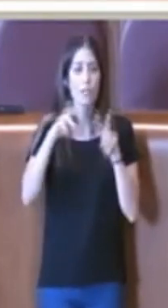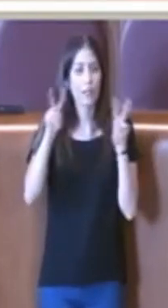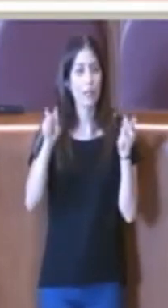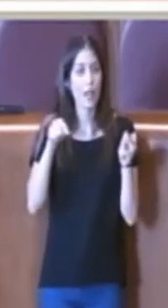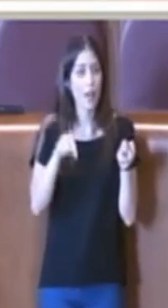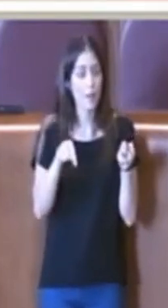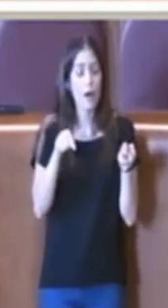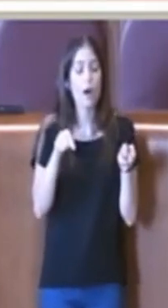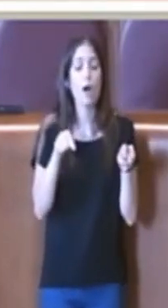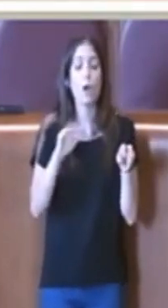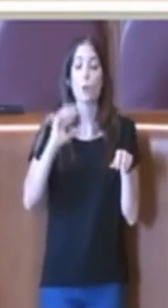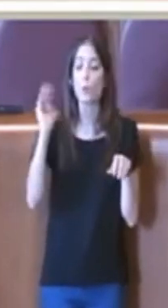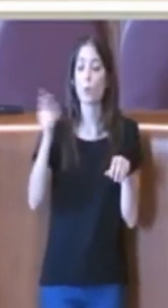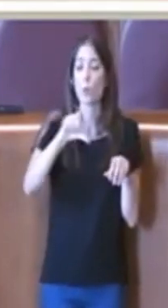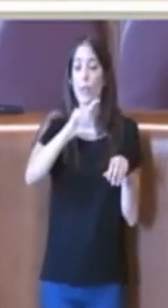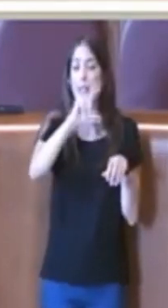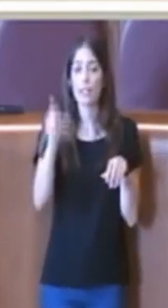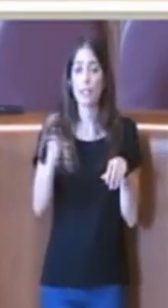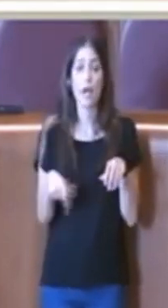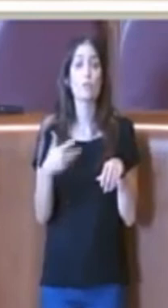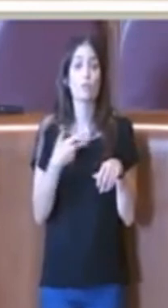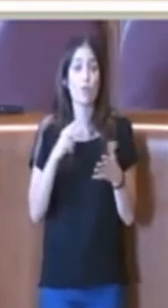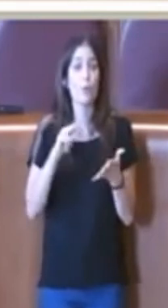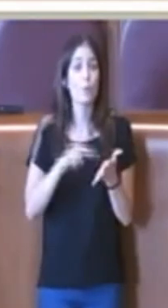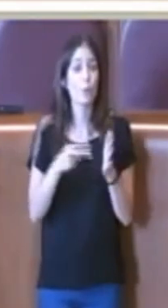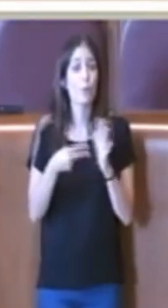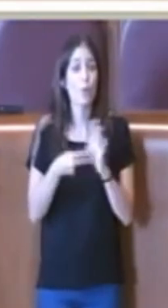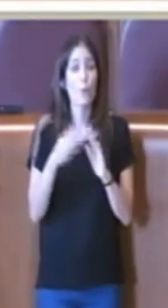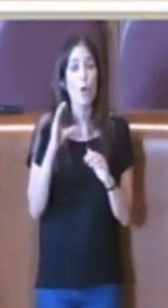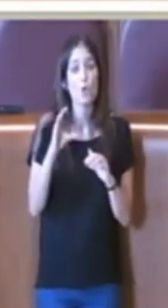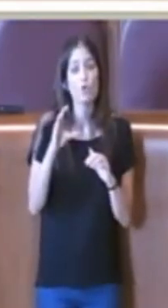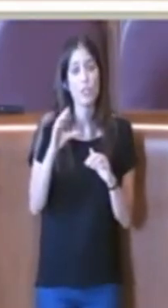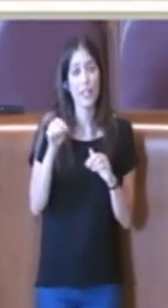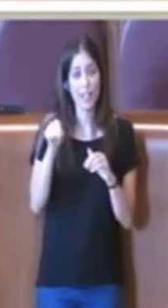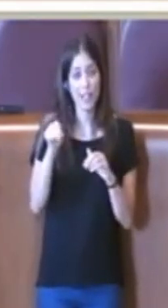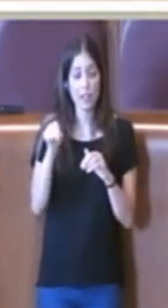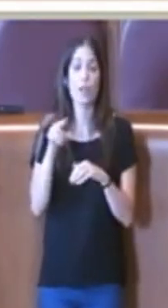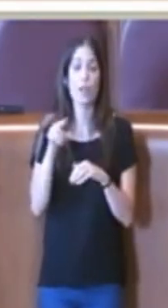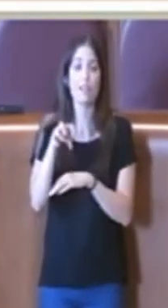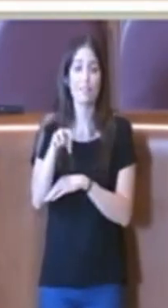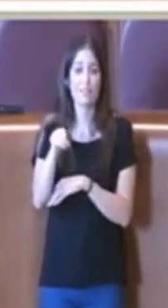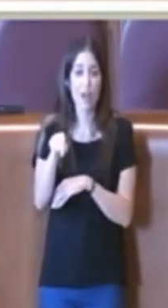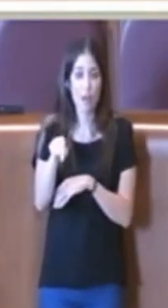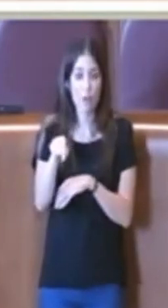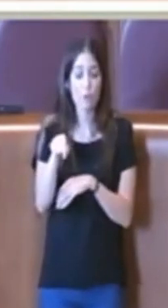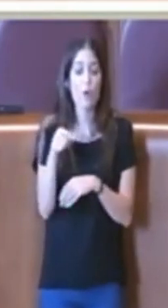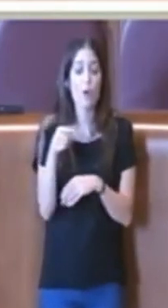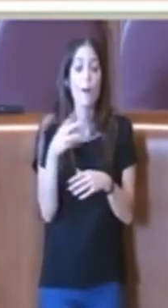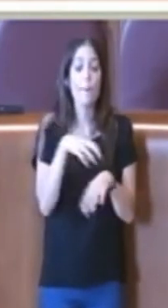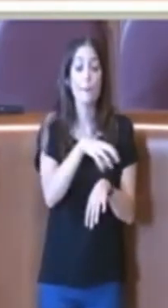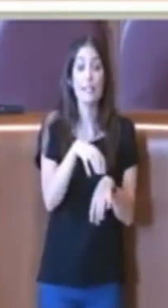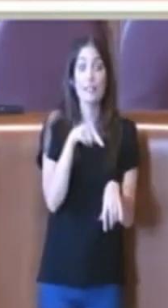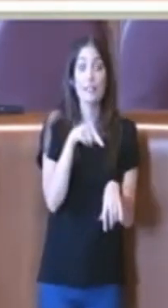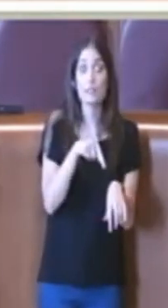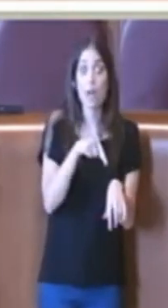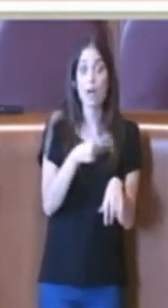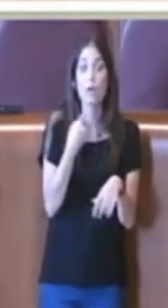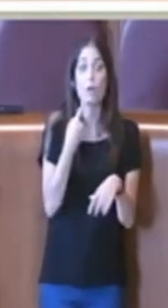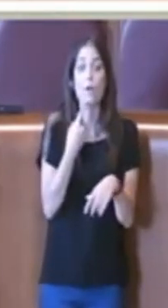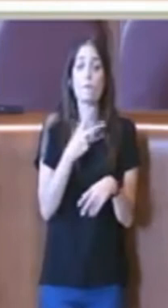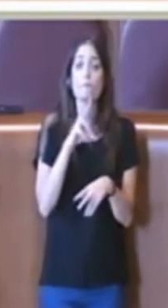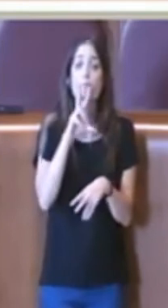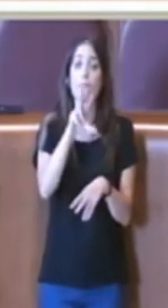in tutta italia hanno un problema con la ciniglia il ministero ha dichiarato